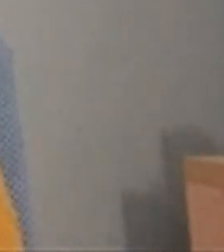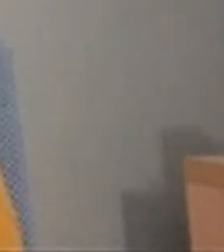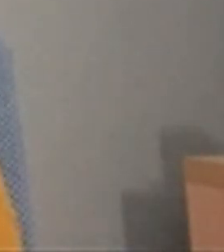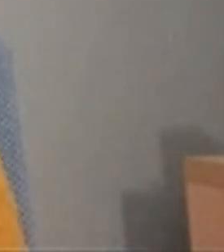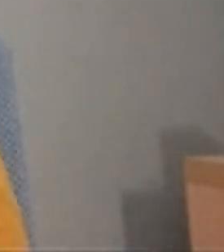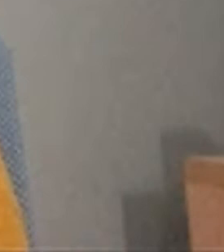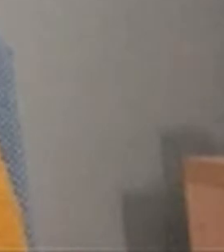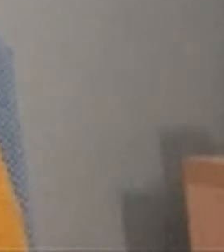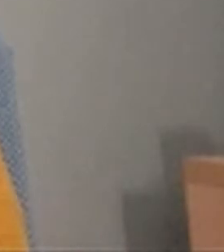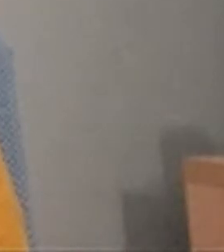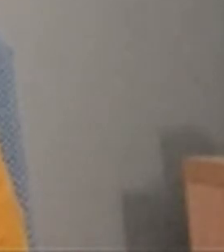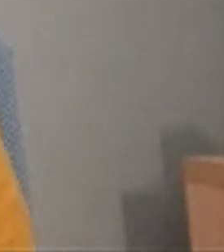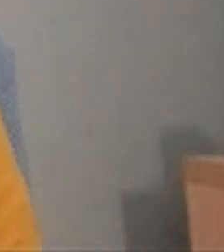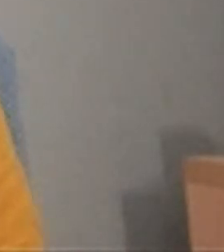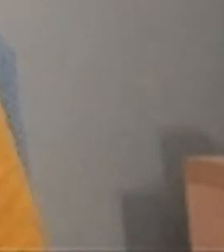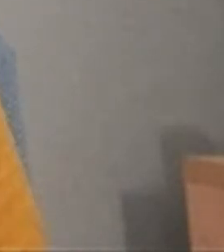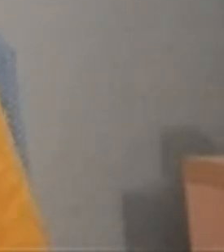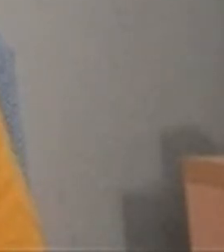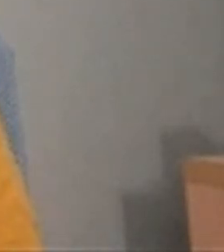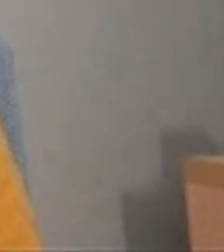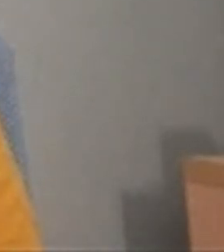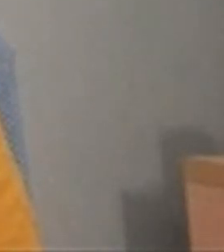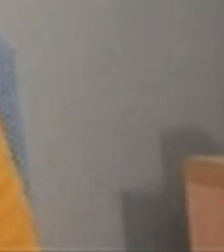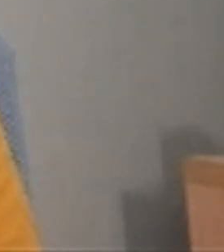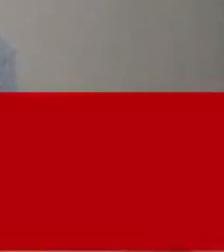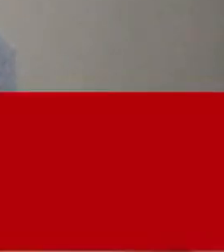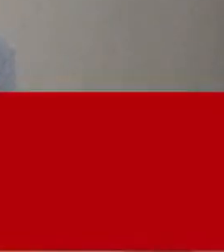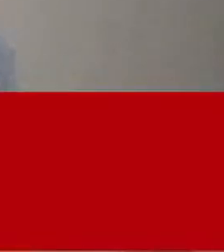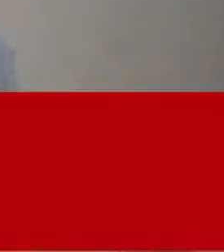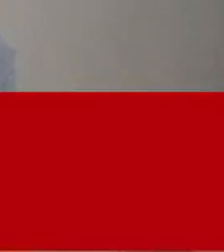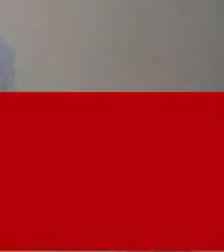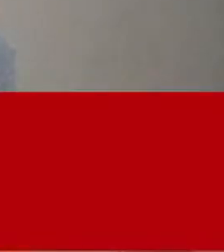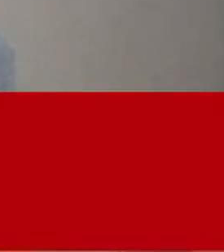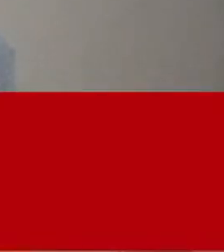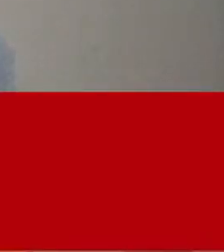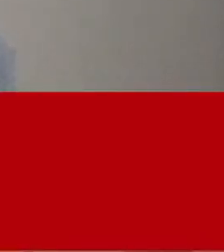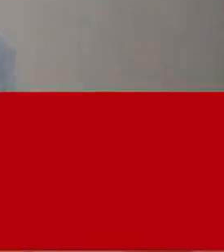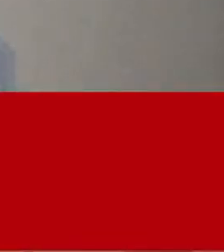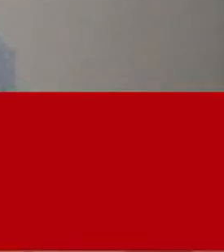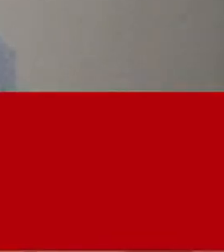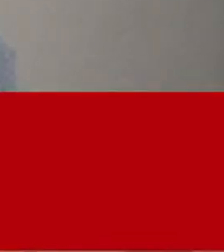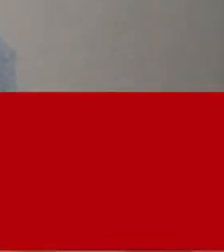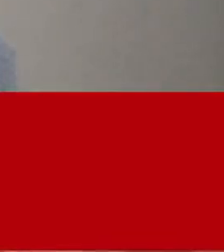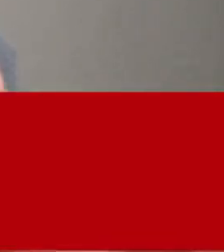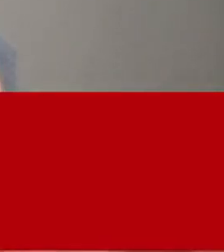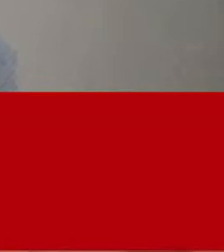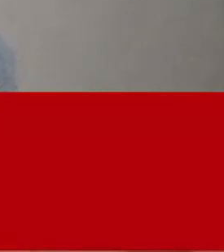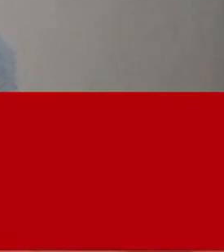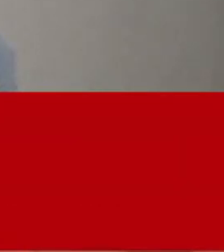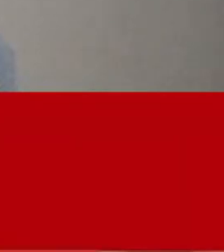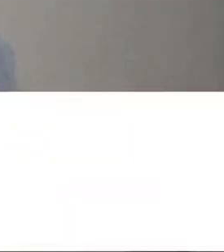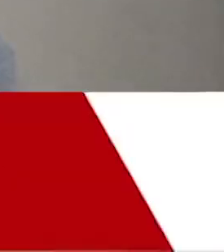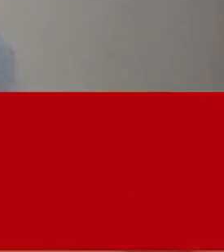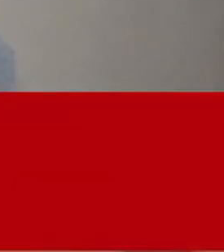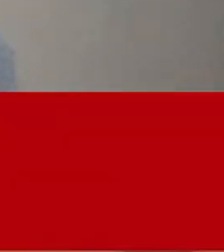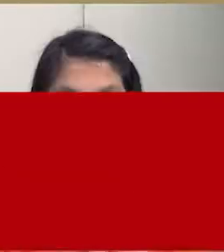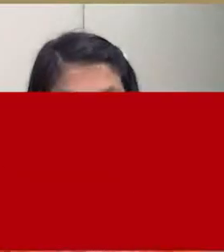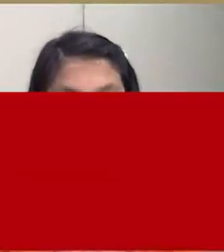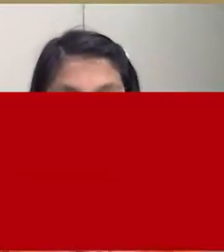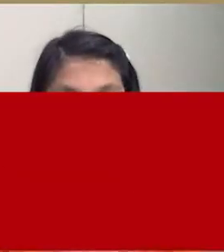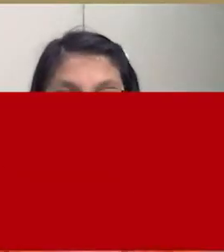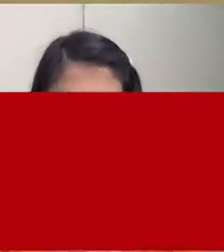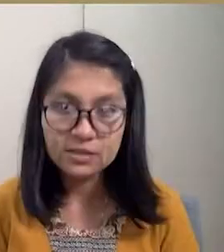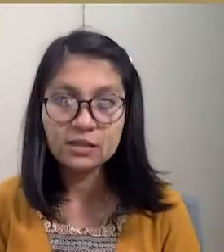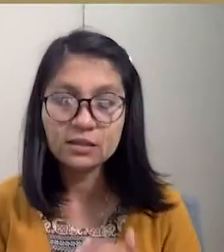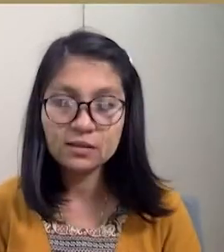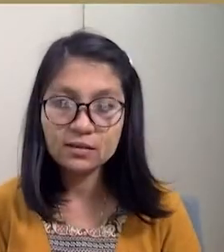ကိုပြန်ဖို့ပေါ့နော်ဒီလိုတချို့အခွင့်အရေးဖြေလျှော့ပေးတာမျိုးတွေဒါအချိန်မီမလုပ်ဘူးဆိုရင်နောက်ဆက်တွဲပြဿနာတွေမှာဒီရှင်ပြောင်းလို့ဒီမားတွေဘလူဒန်တွေခံလာ